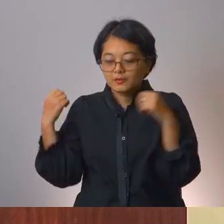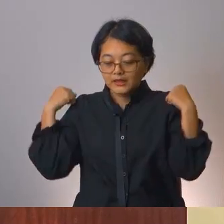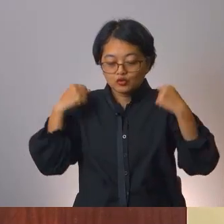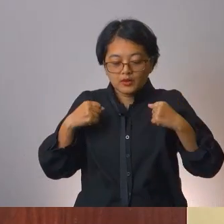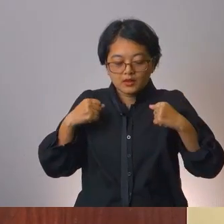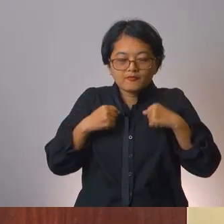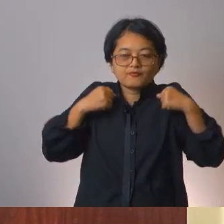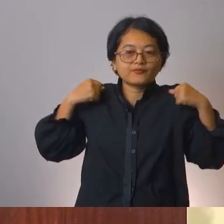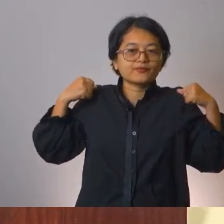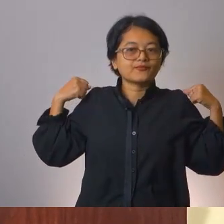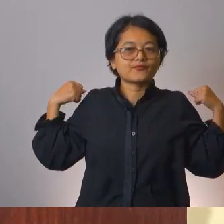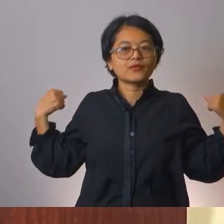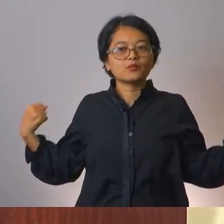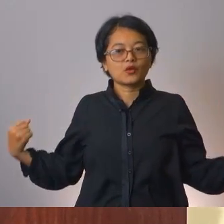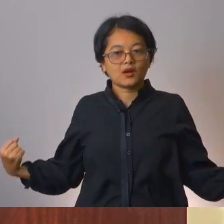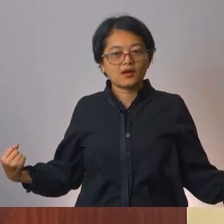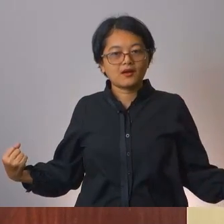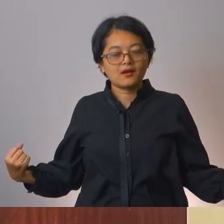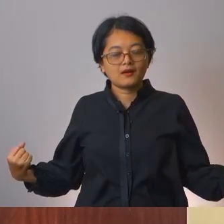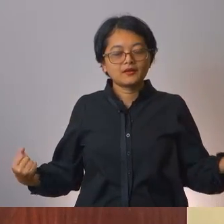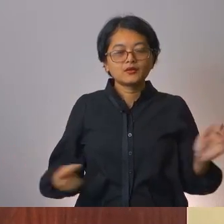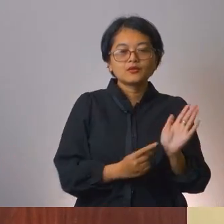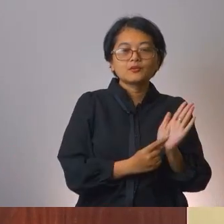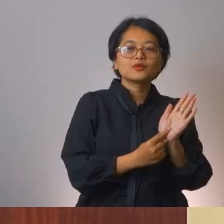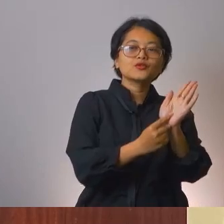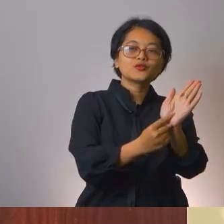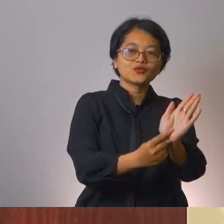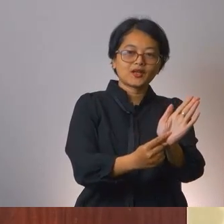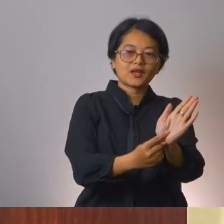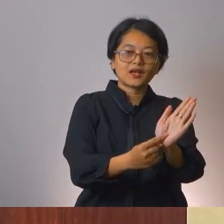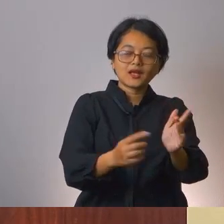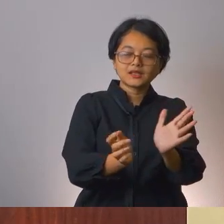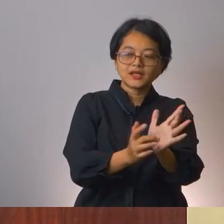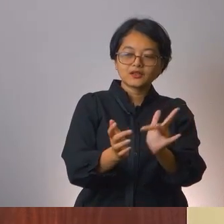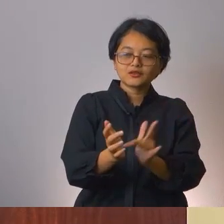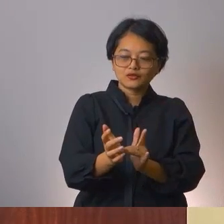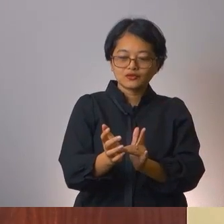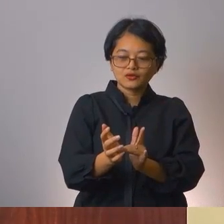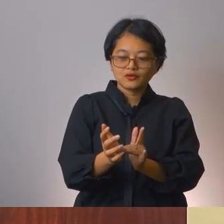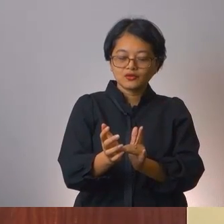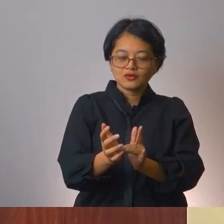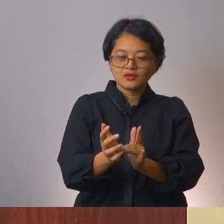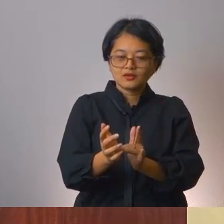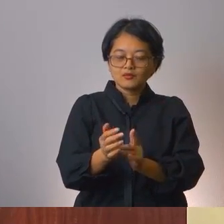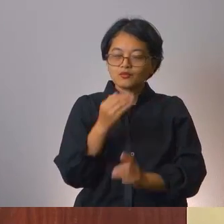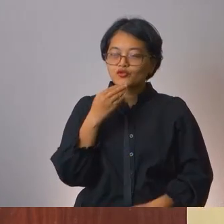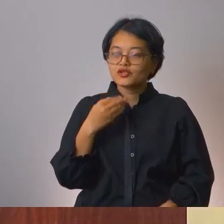seakan menyimbolkan Yesus meninggalkan predikat-predikat terhormat yang ia punya